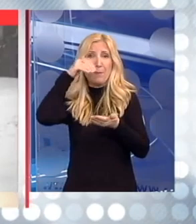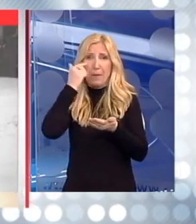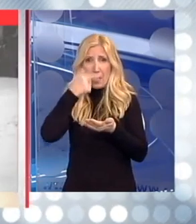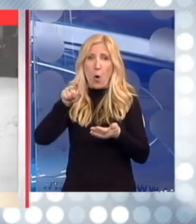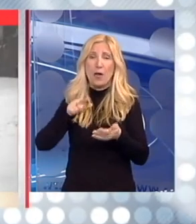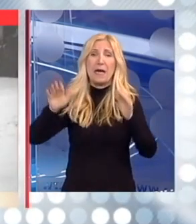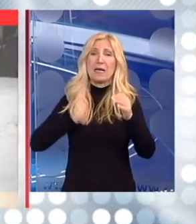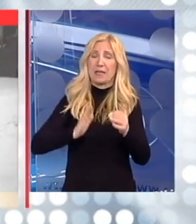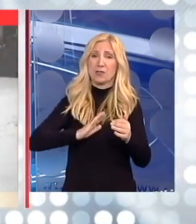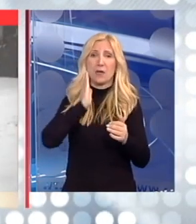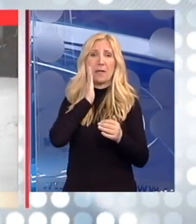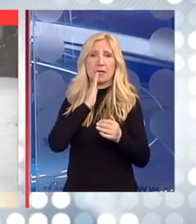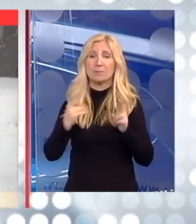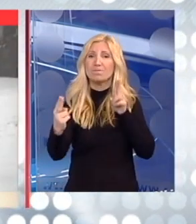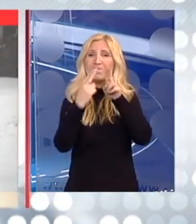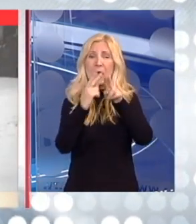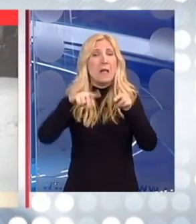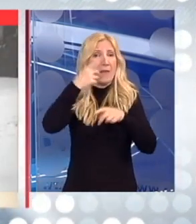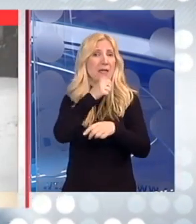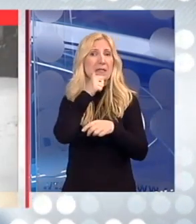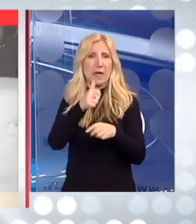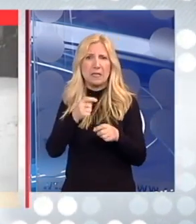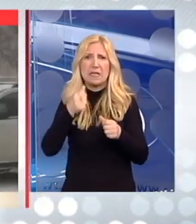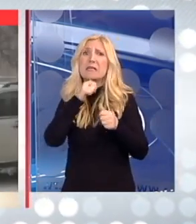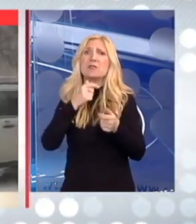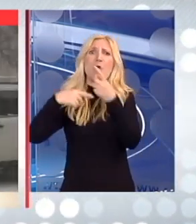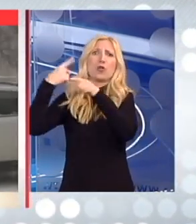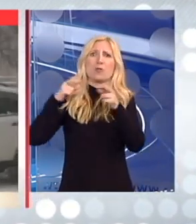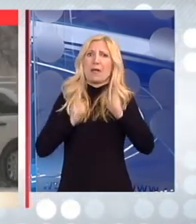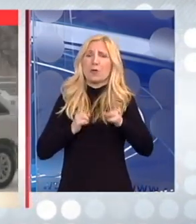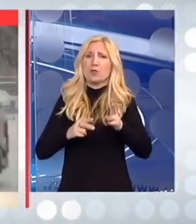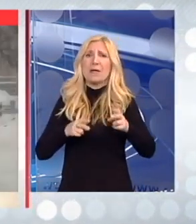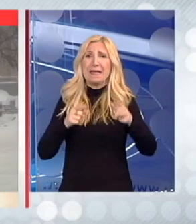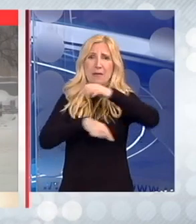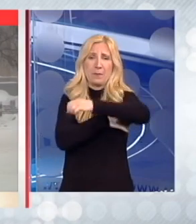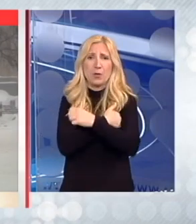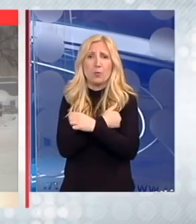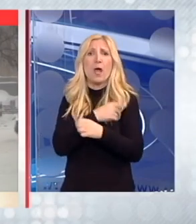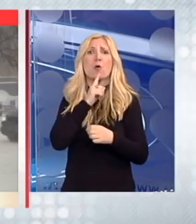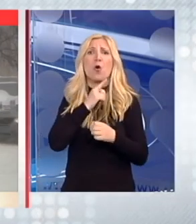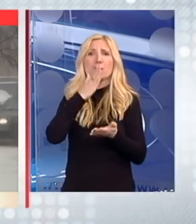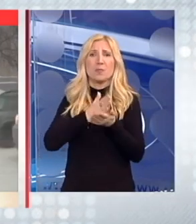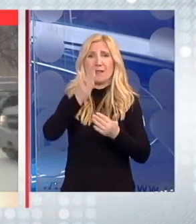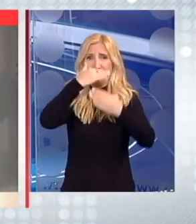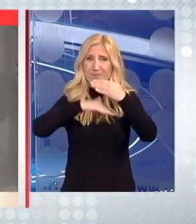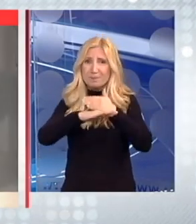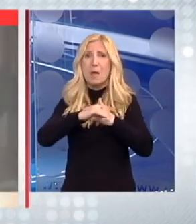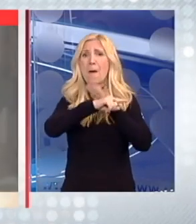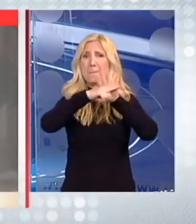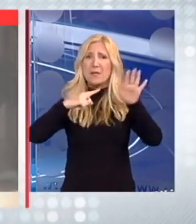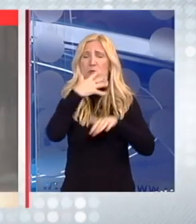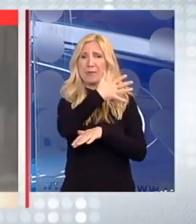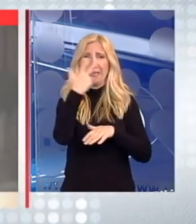stanovnika Sjedinjenih Država suočit će se narednih dana sa istorijskom hladnoćom i temperaturama koja će se spustiti i na